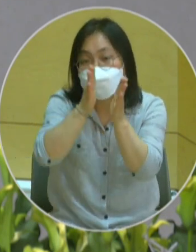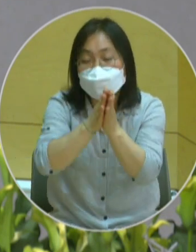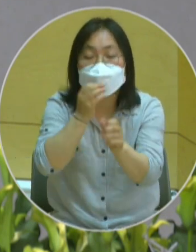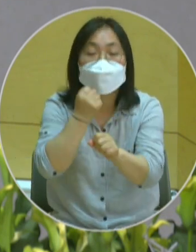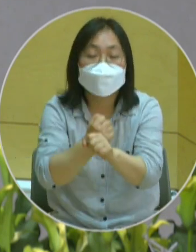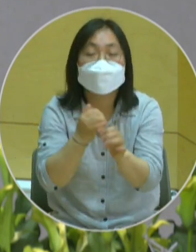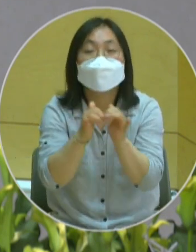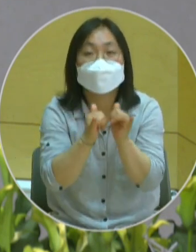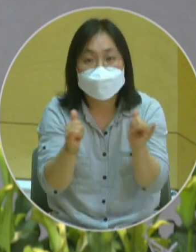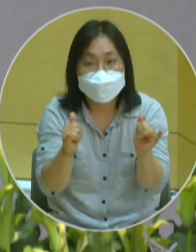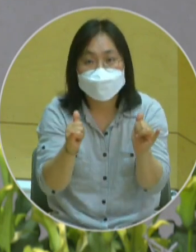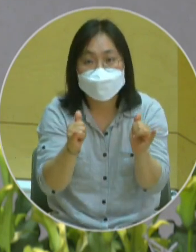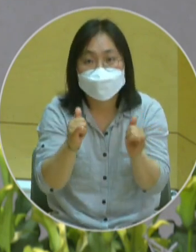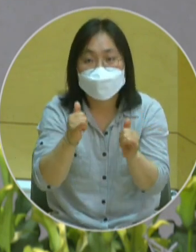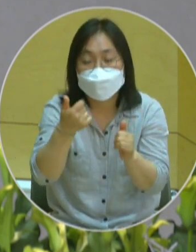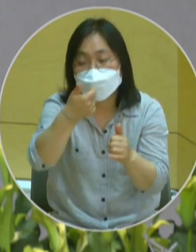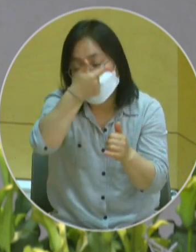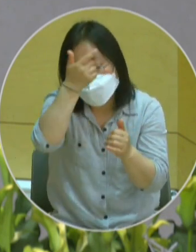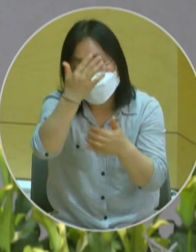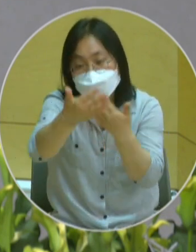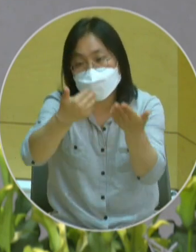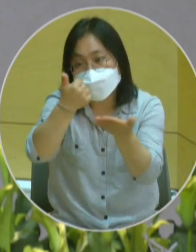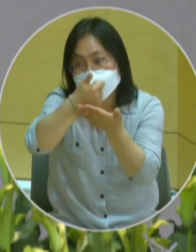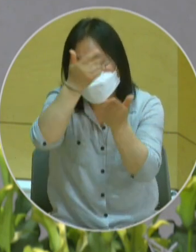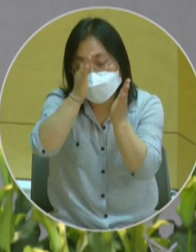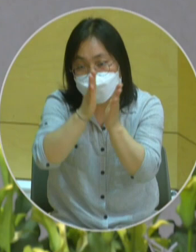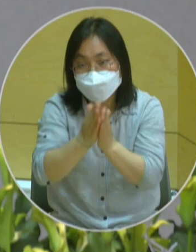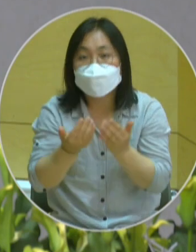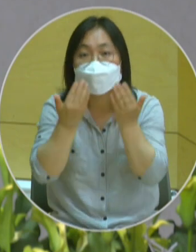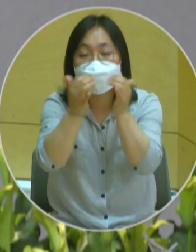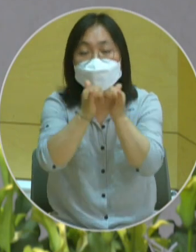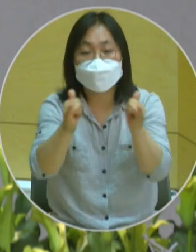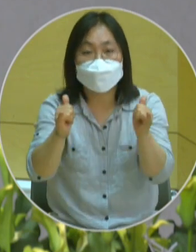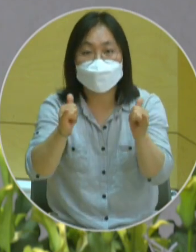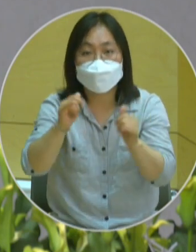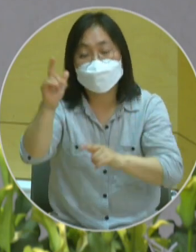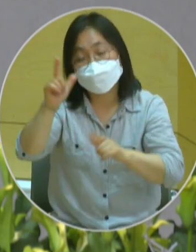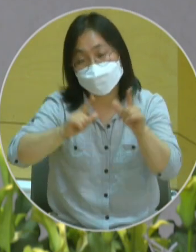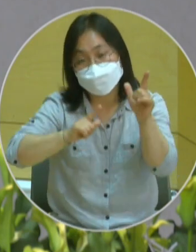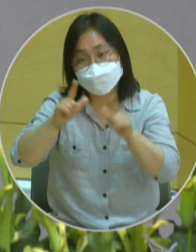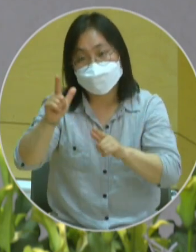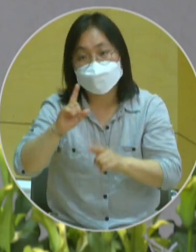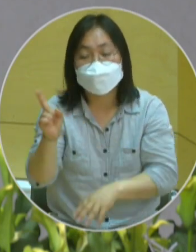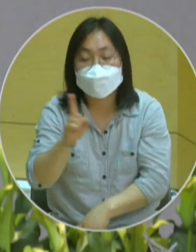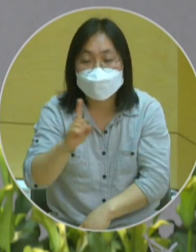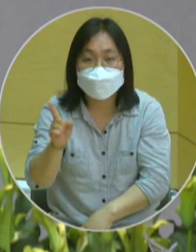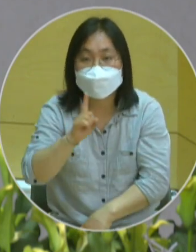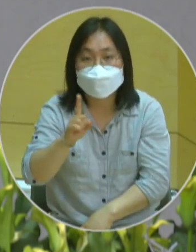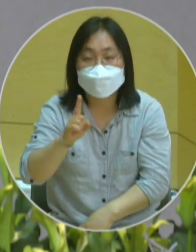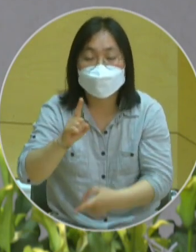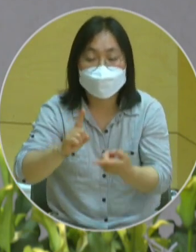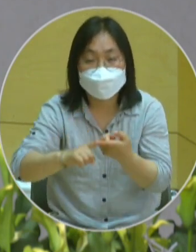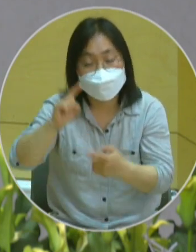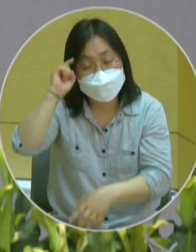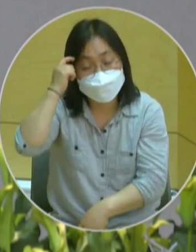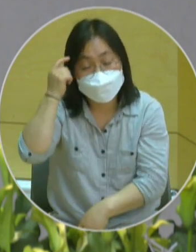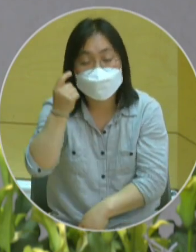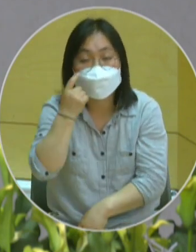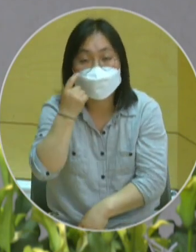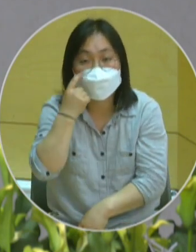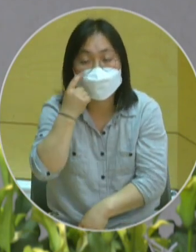하신 사람, 하나님께 기도하는 사람의 태도와 자세가 어떤 것인가, 그런 것들을 생각을 많이 하게